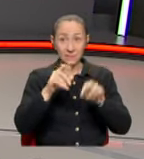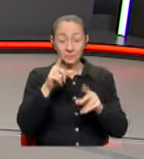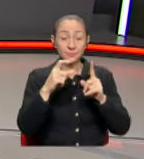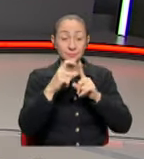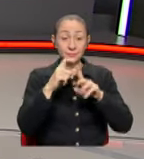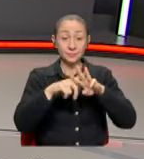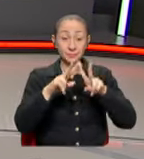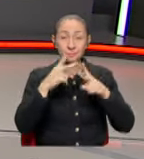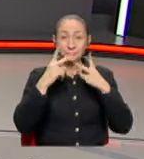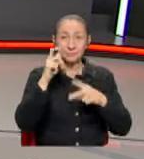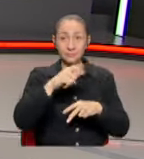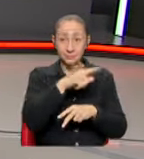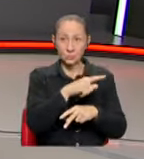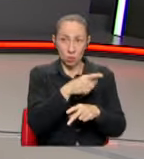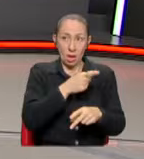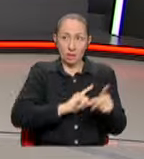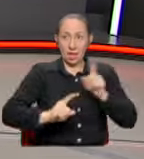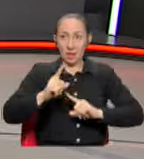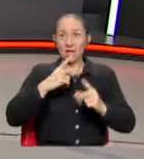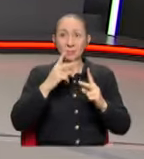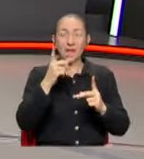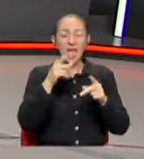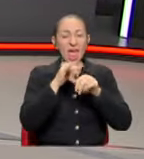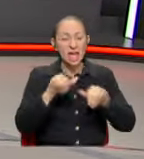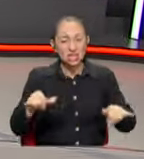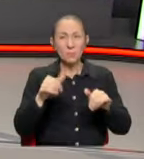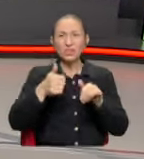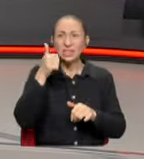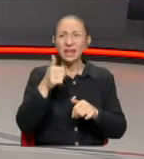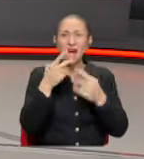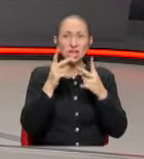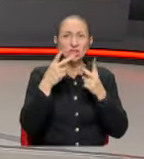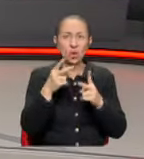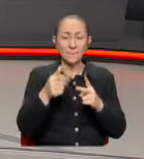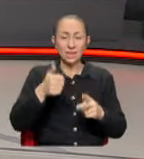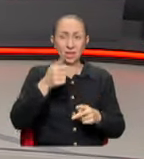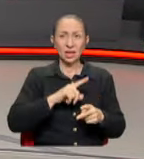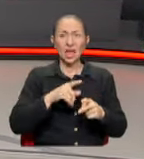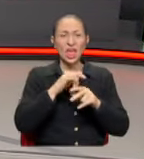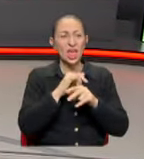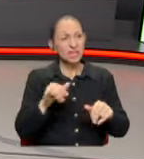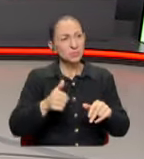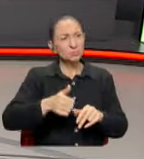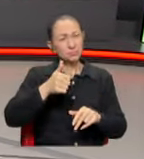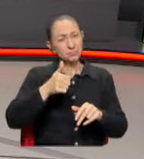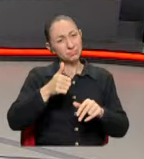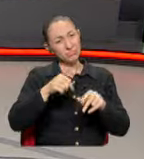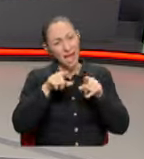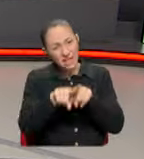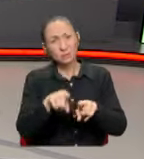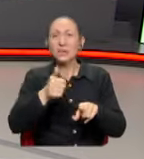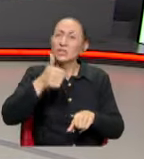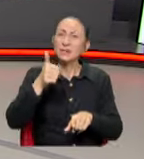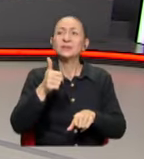den partisinin açıklama sırasında bu adayların açıklam bir eş başkanlar Açıklıyor başkan aday eş başkan adayları açıklıyorlar Ama biri